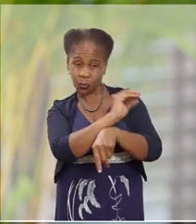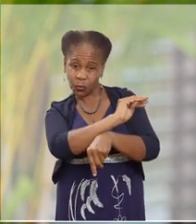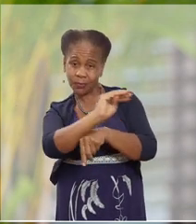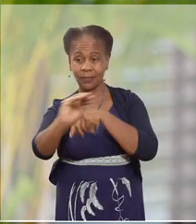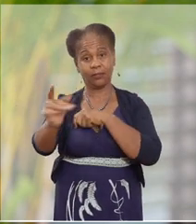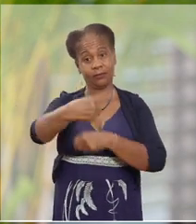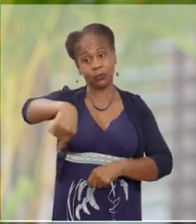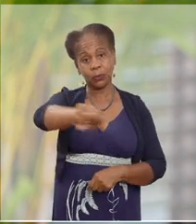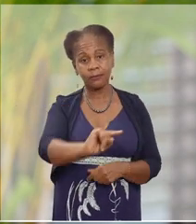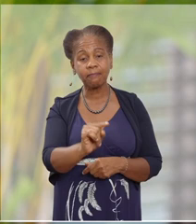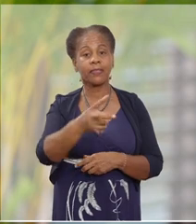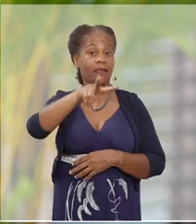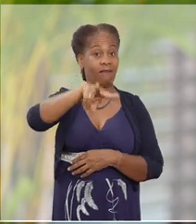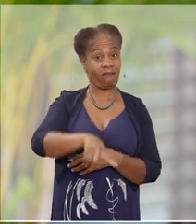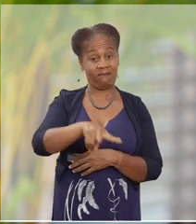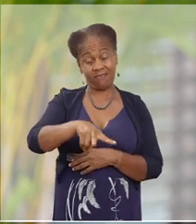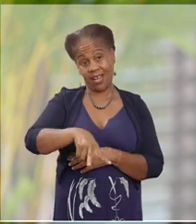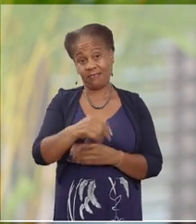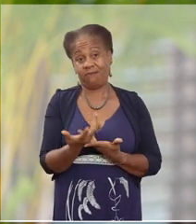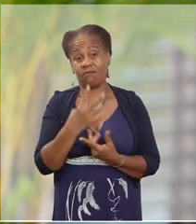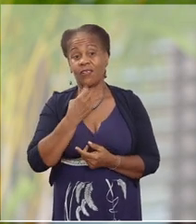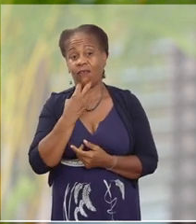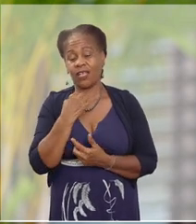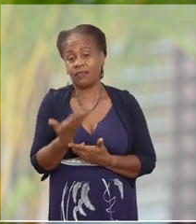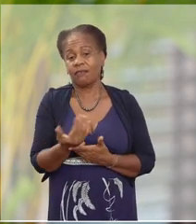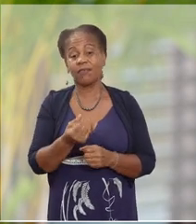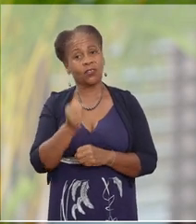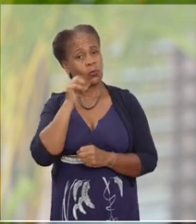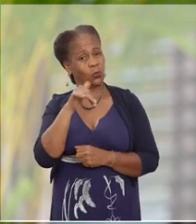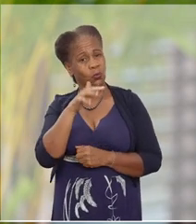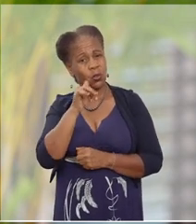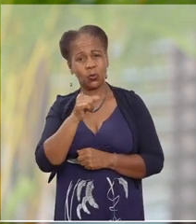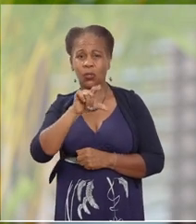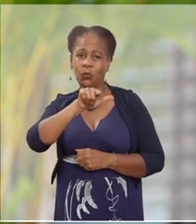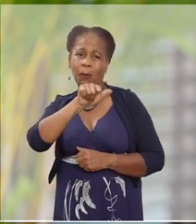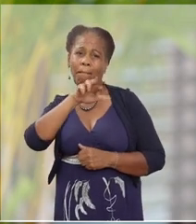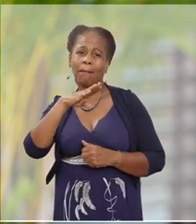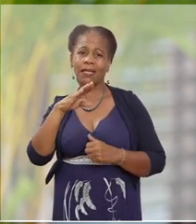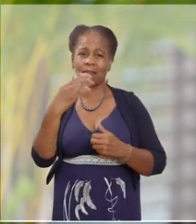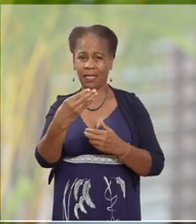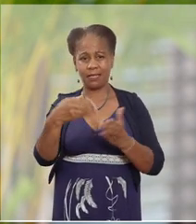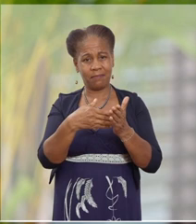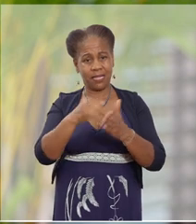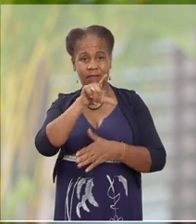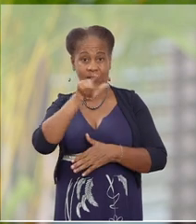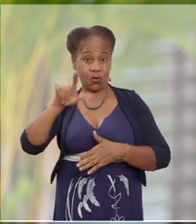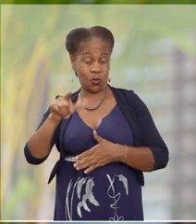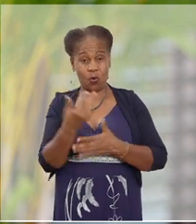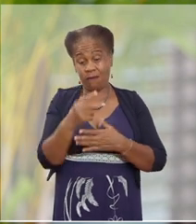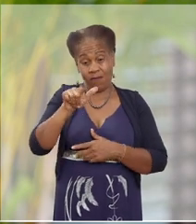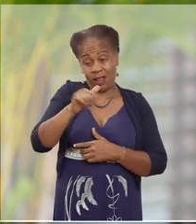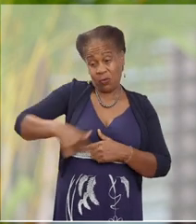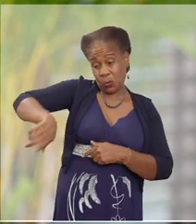sécurité oui mes chers compatriotes chaque jour de 2022 nous avons été